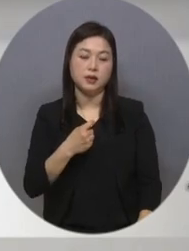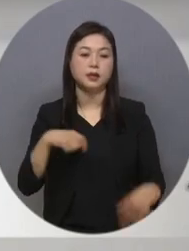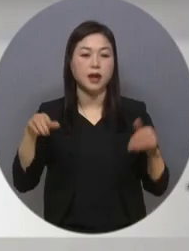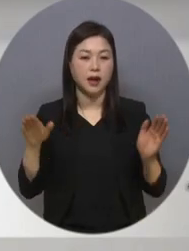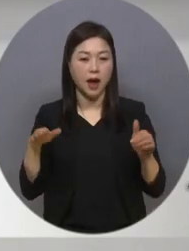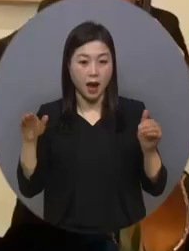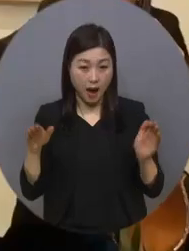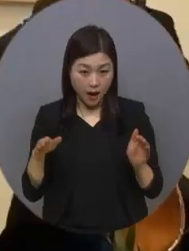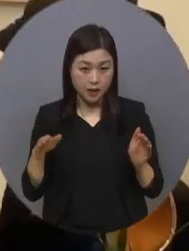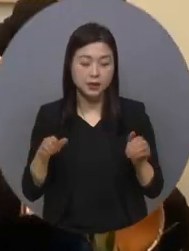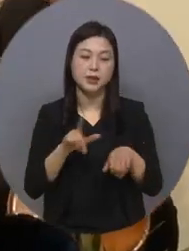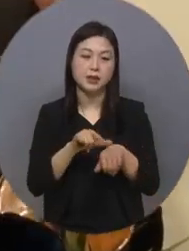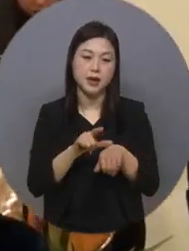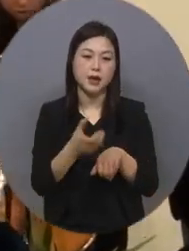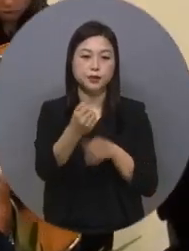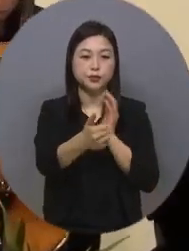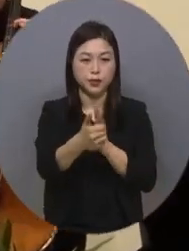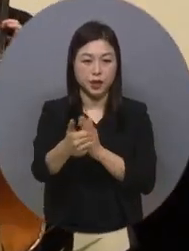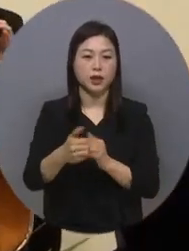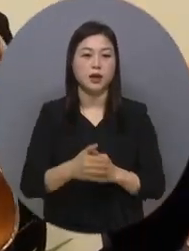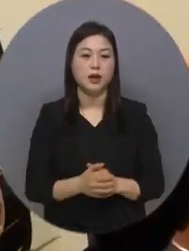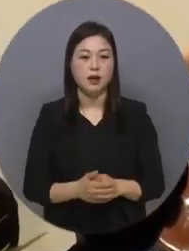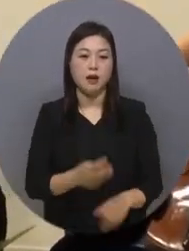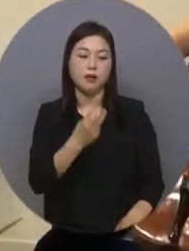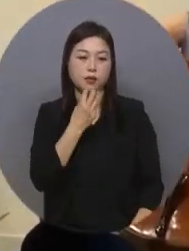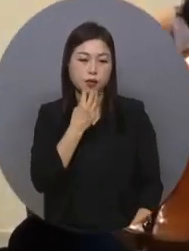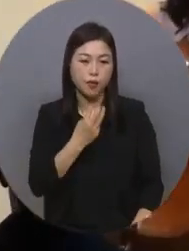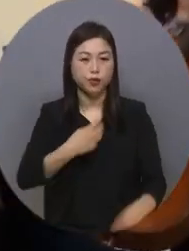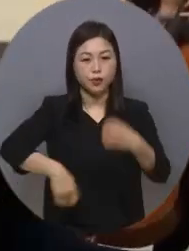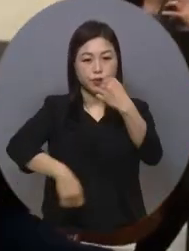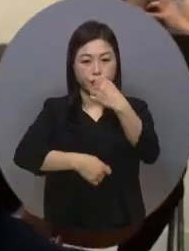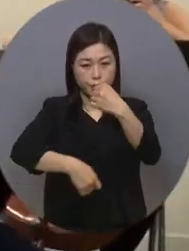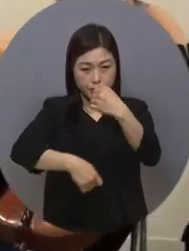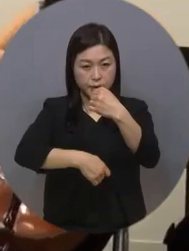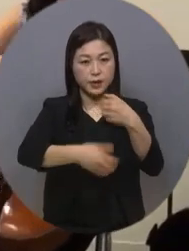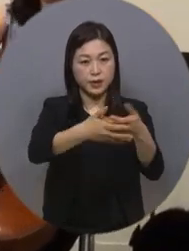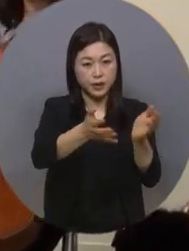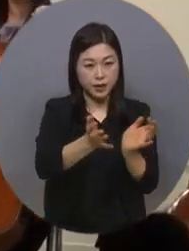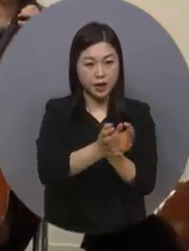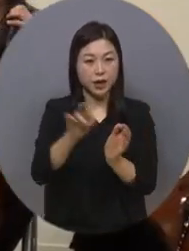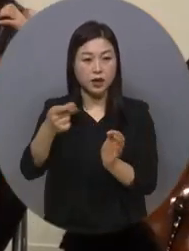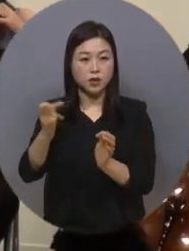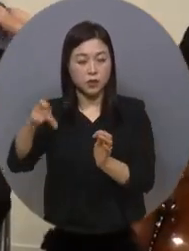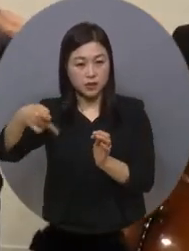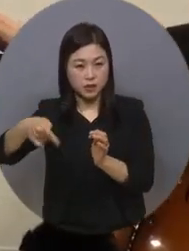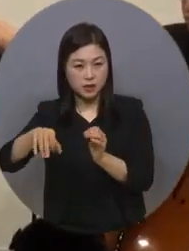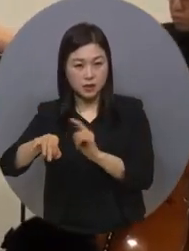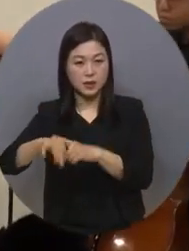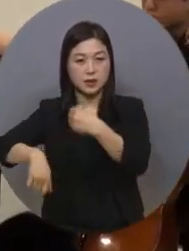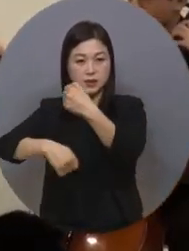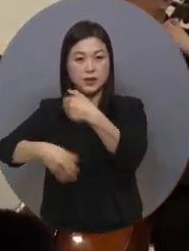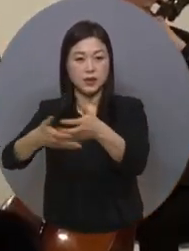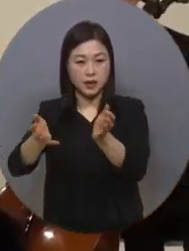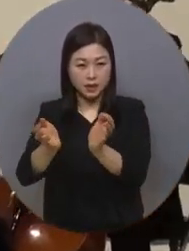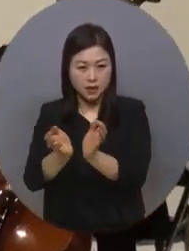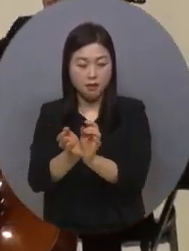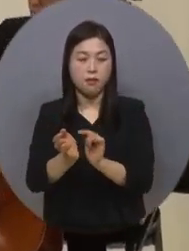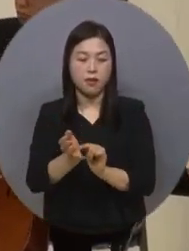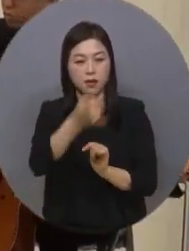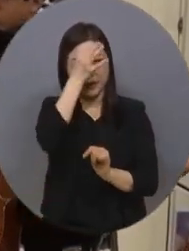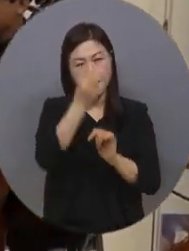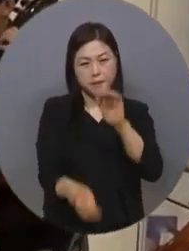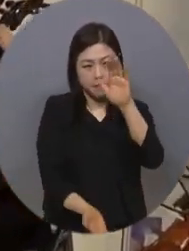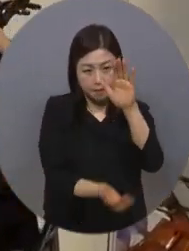되셨으면 좋겠습니다. 서울 솔리스트 첼로 앙상블과 송송 첼로가 주최해 최고의 첼리스트들과